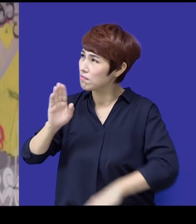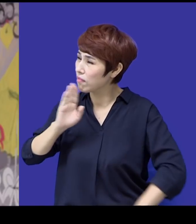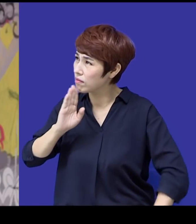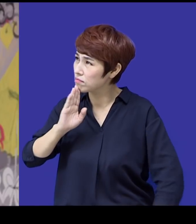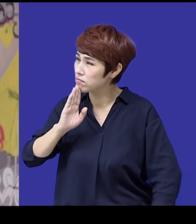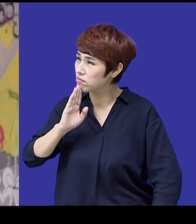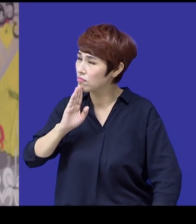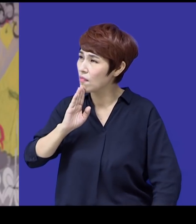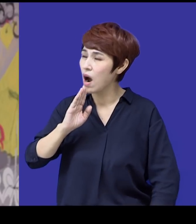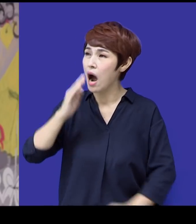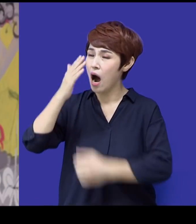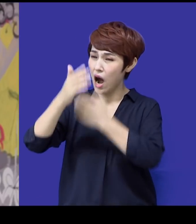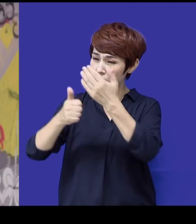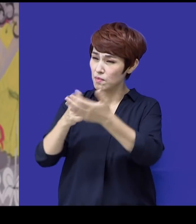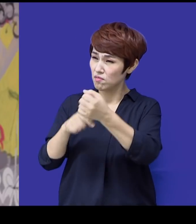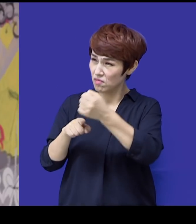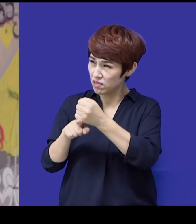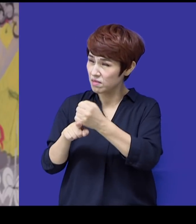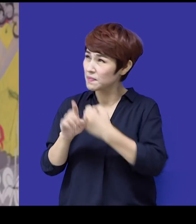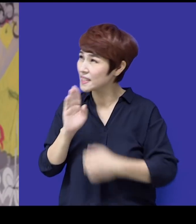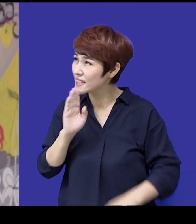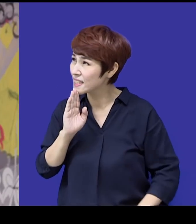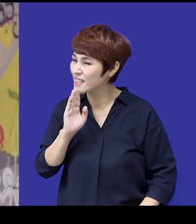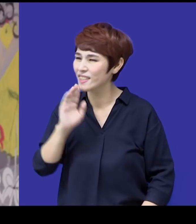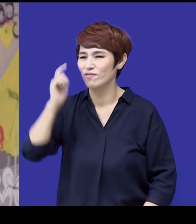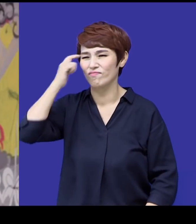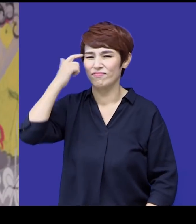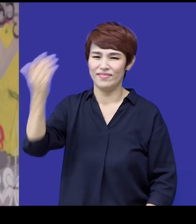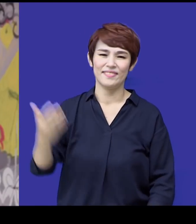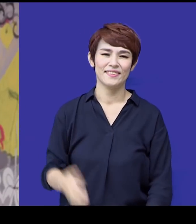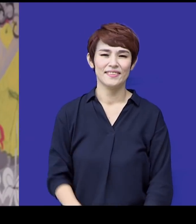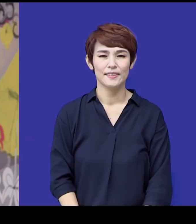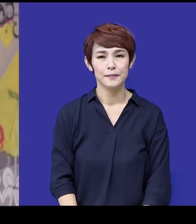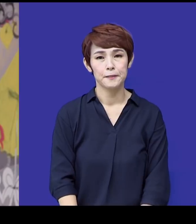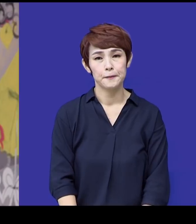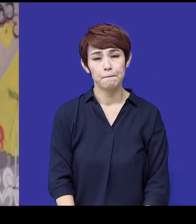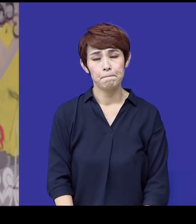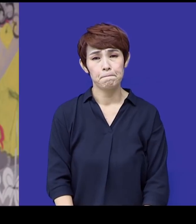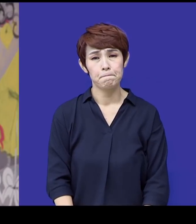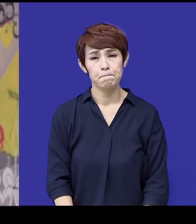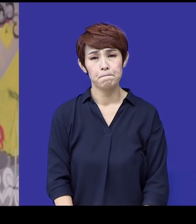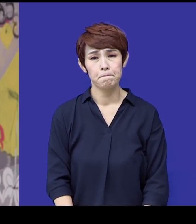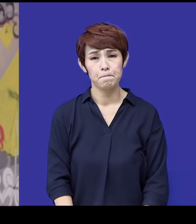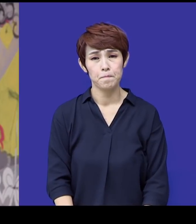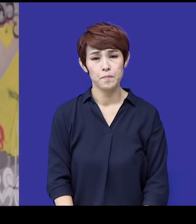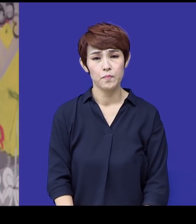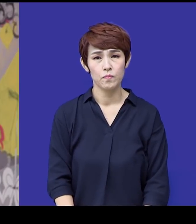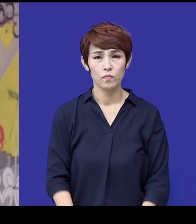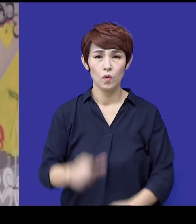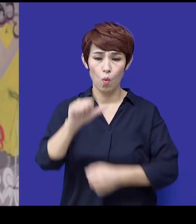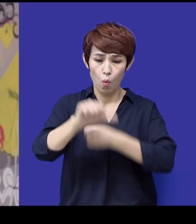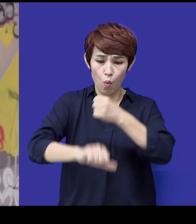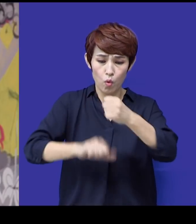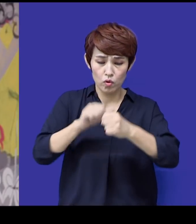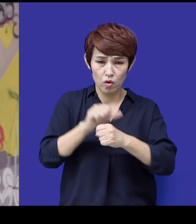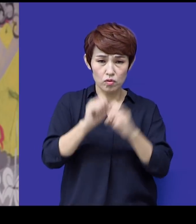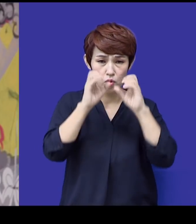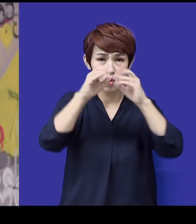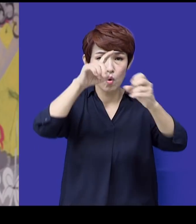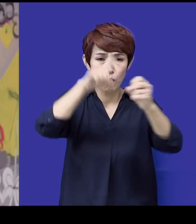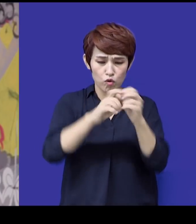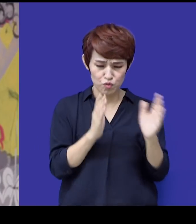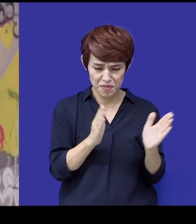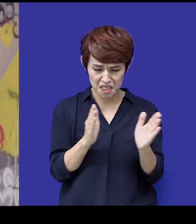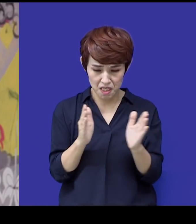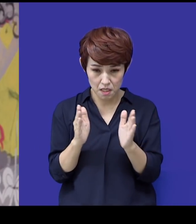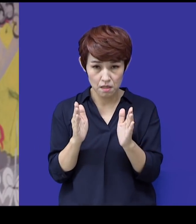않고 하나님 뜻이니까 돌아왔다고 생각한다. 네. 근데 내가 한 5년 준비해서 갔는데